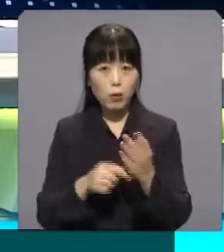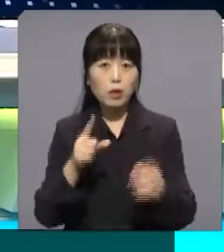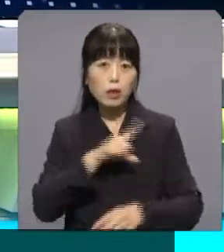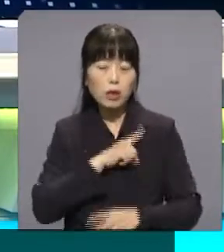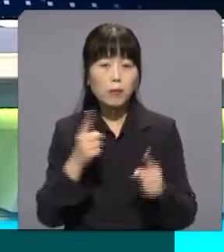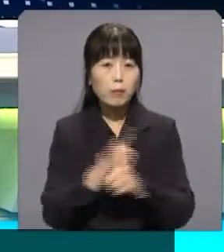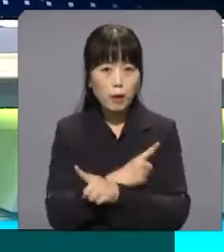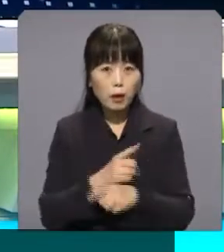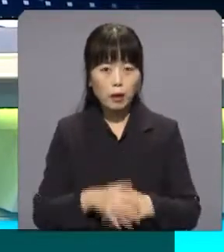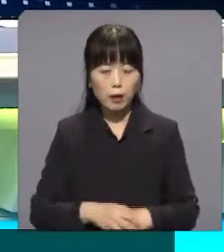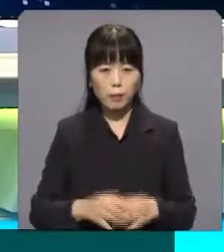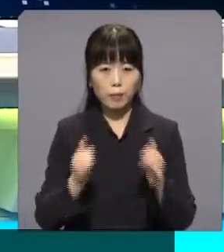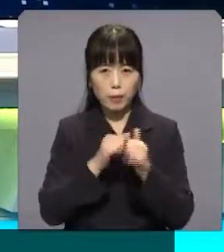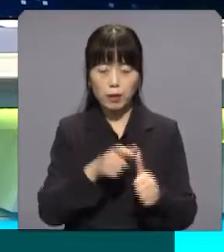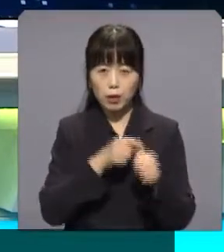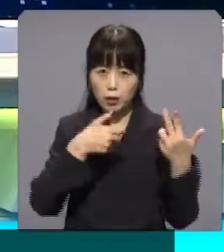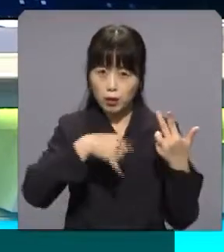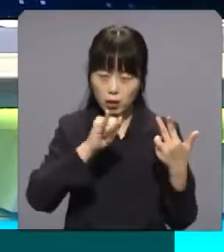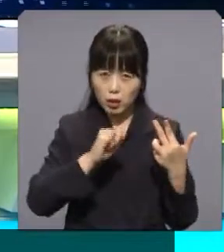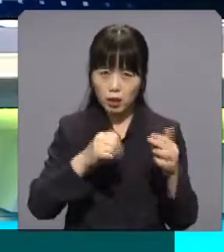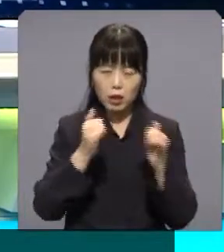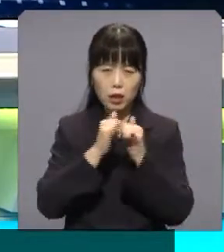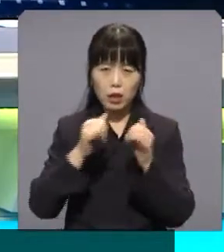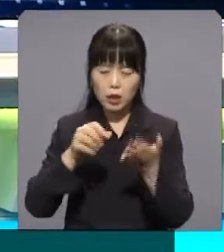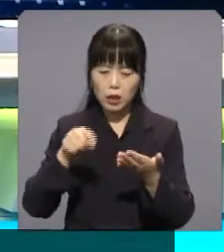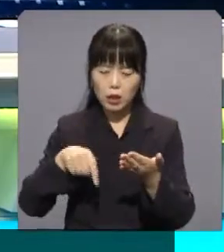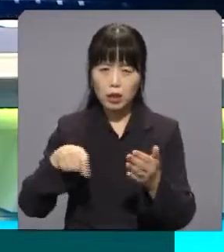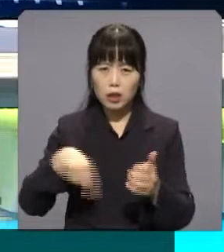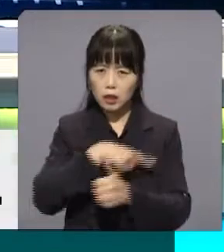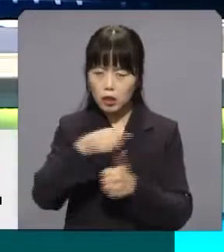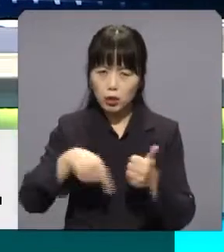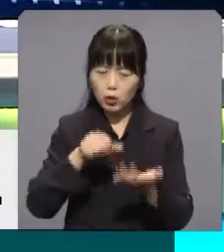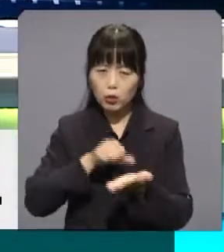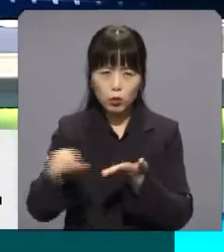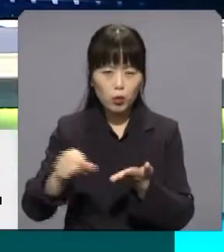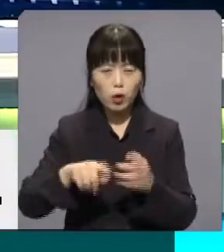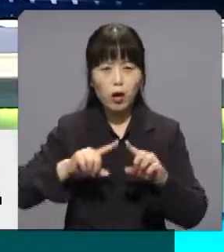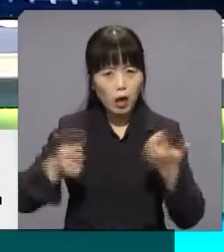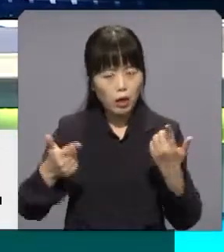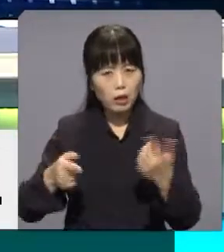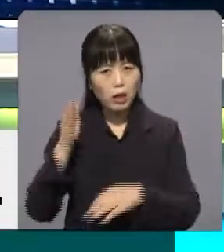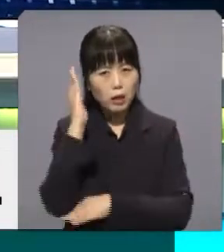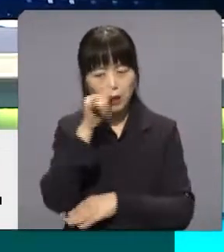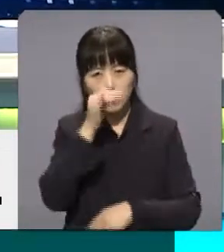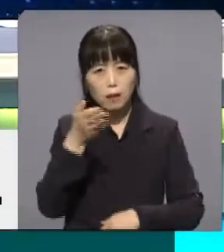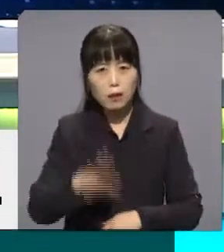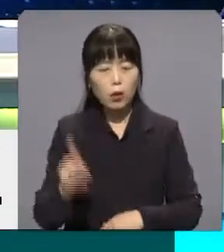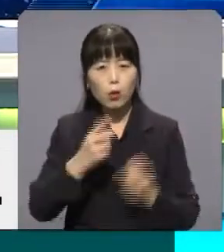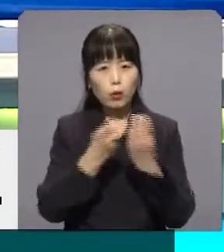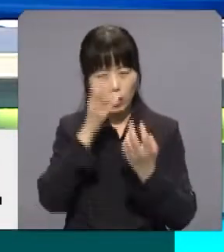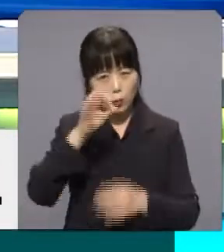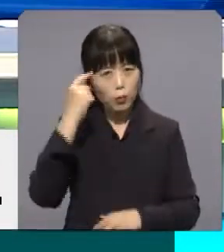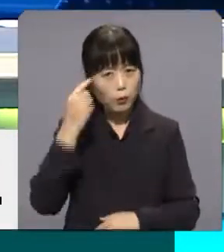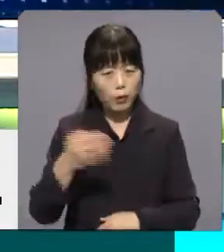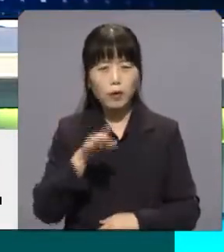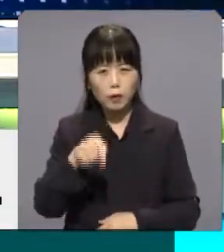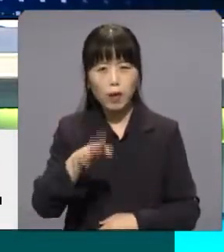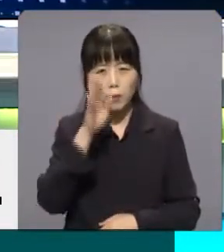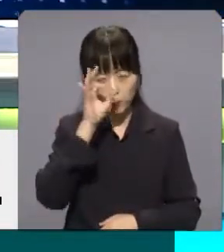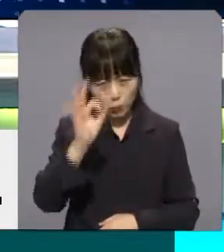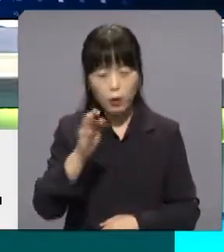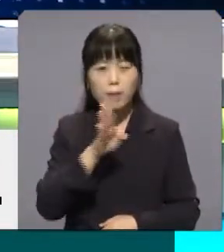말이죠 민선7기의 흔적을 좀 지우려는 정치적인 의도 아니냐 이렇게 보는 분들도 있는데 어떻게 생각하세요 뭐 그렇게 보는게